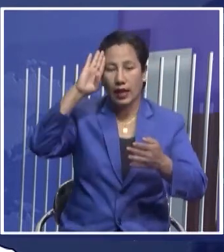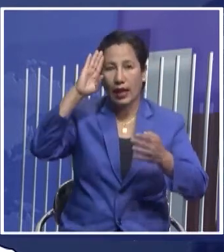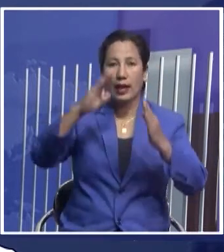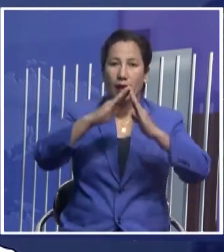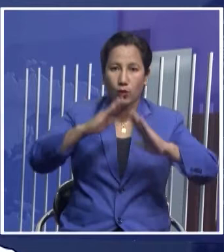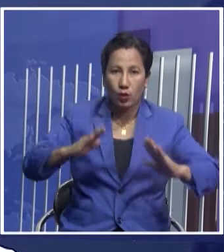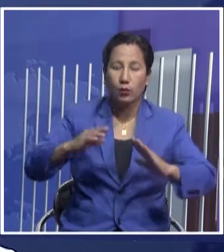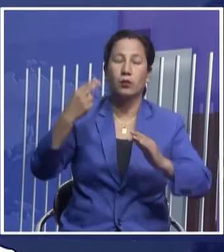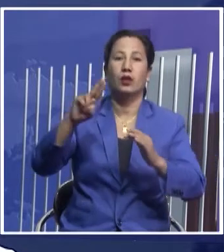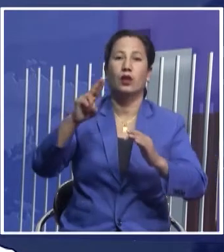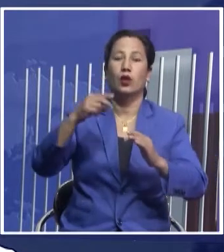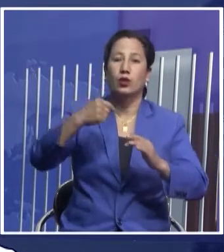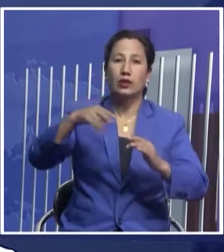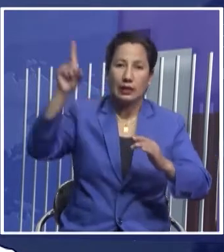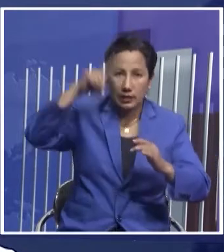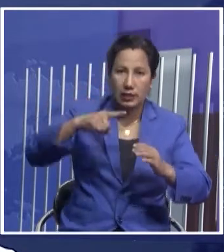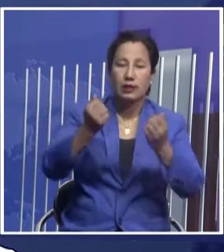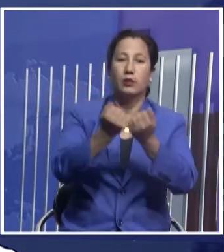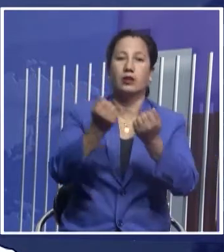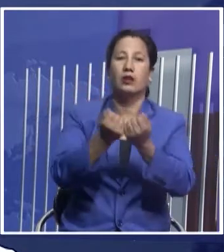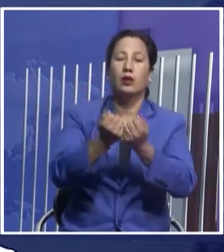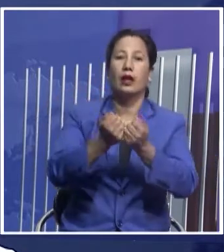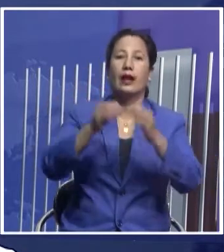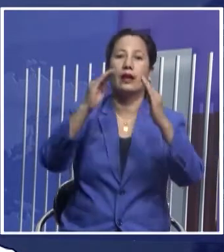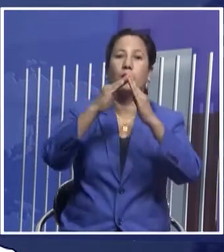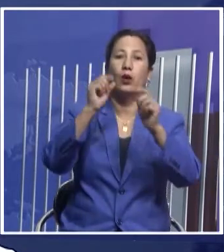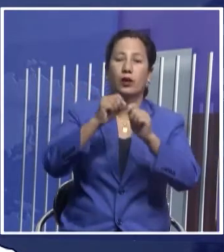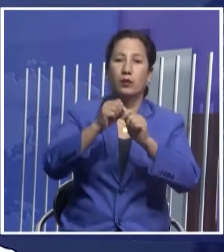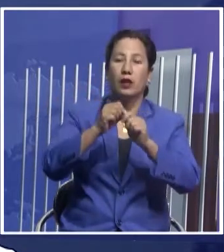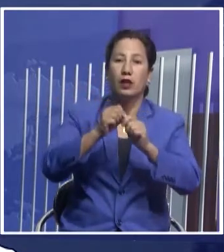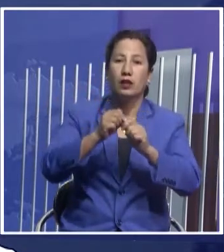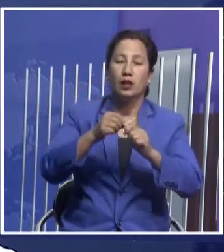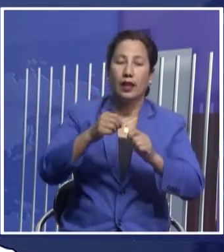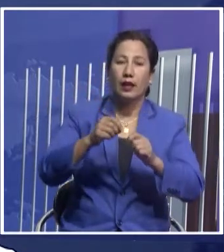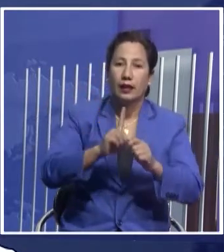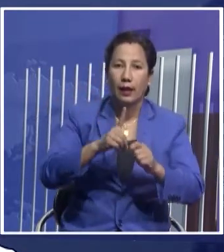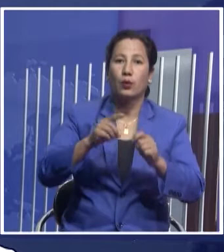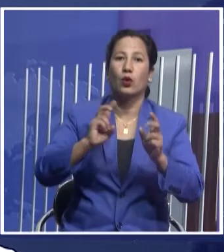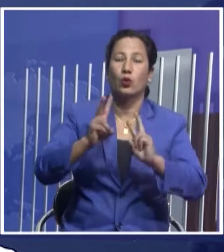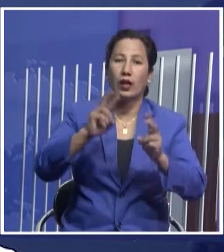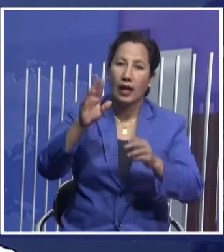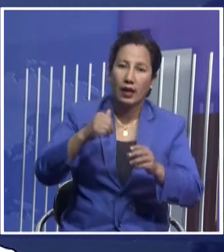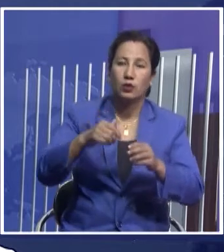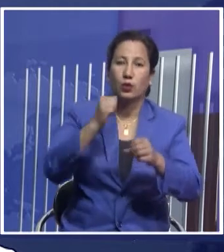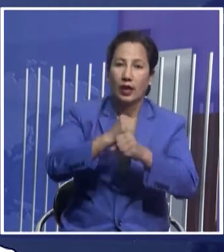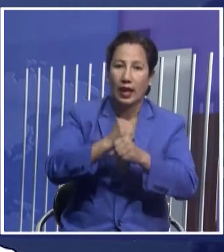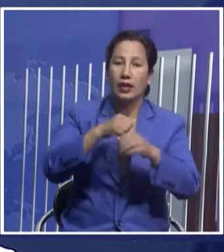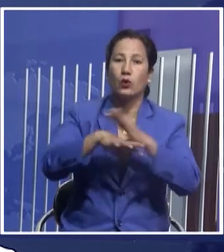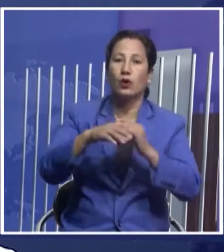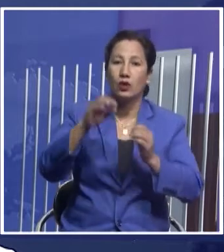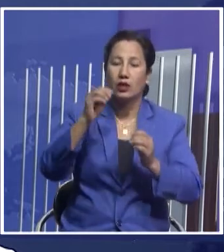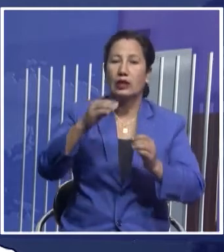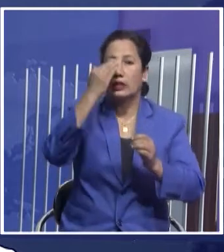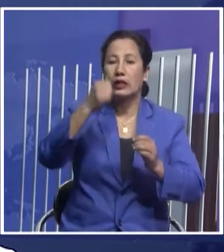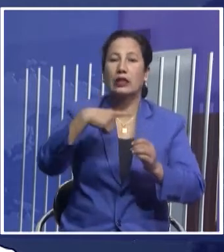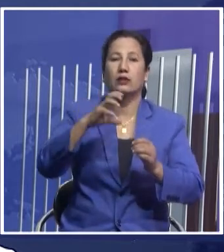हुन सक्ने क्षति रोक्नका लागि भवन निर्माण आचार संहिता ल्याएको छ र तर यसको कार्यान्वयन हुन किन नसकेको